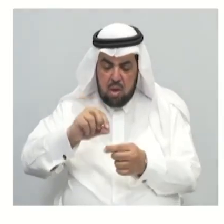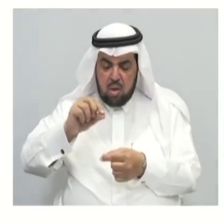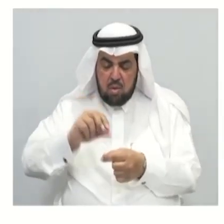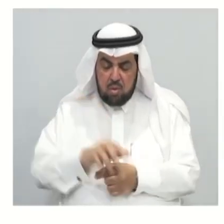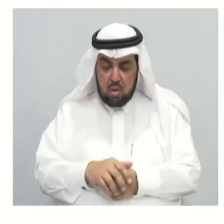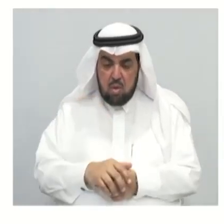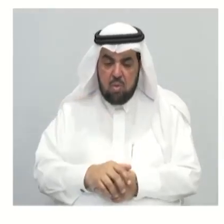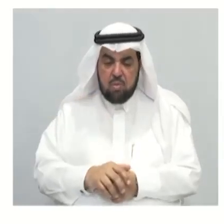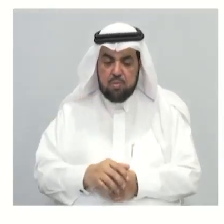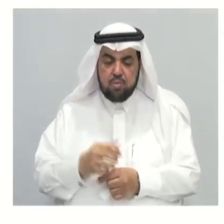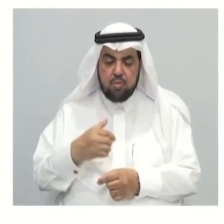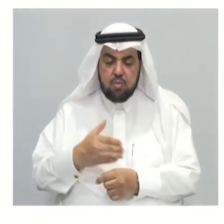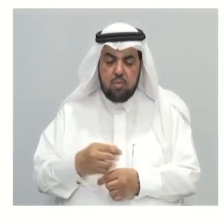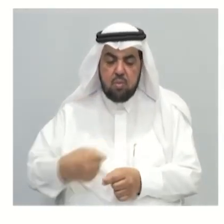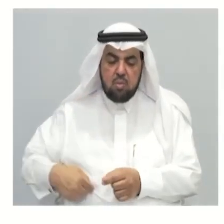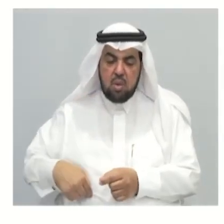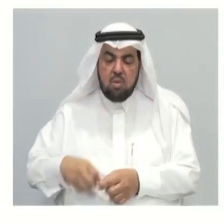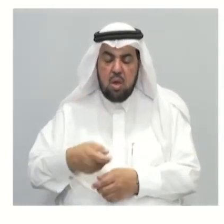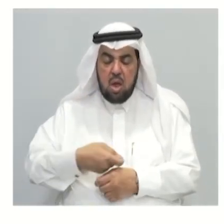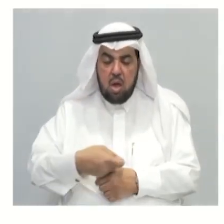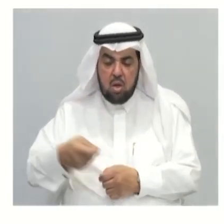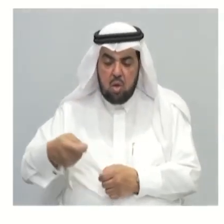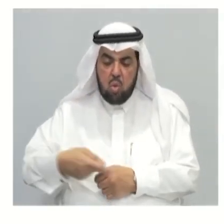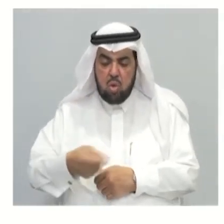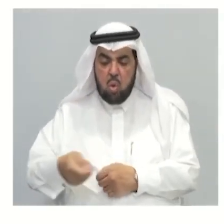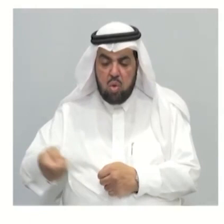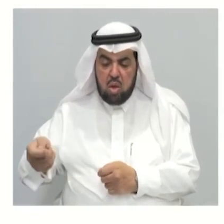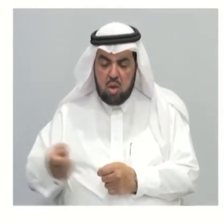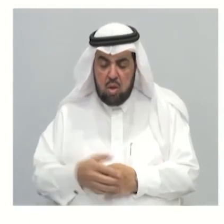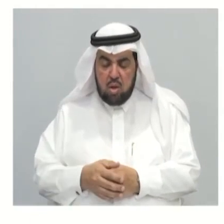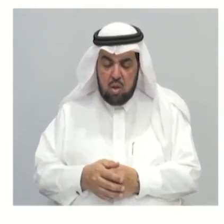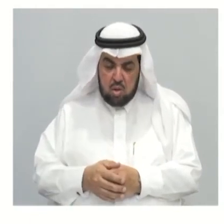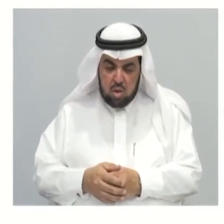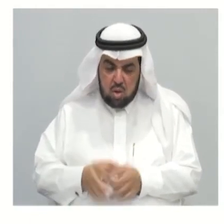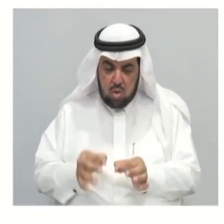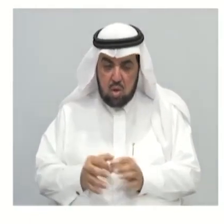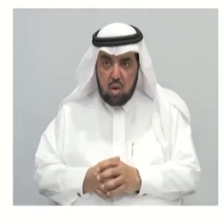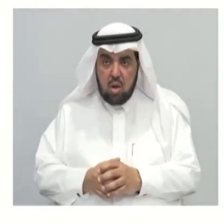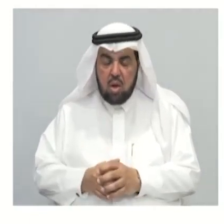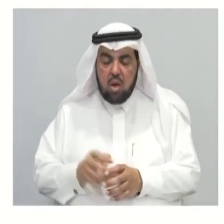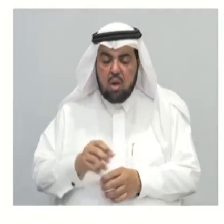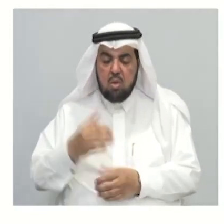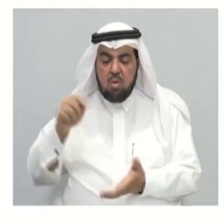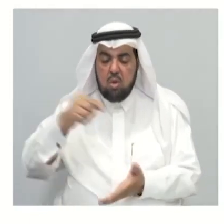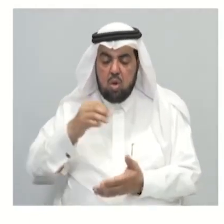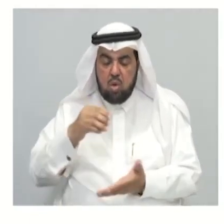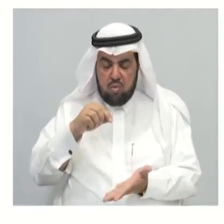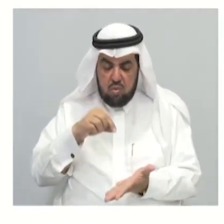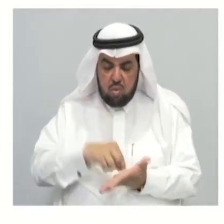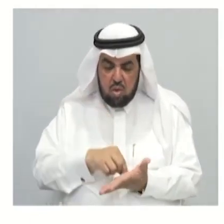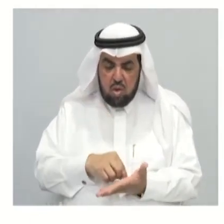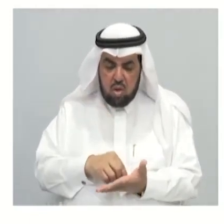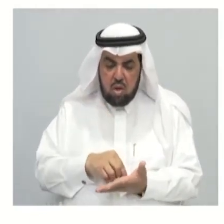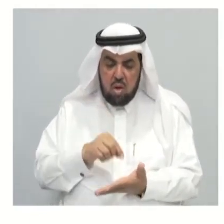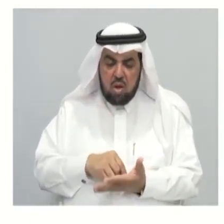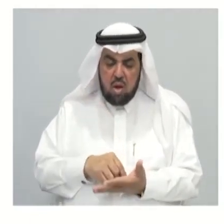المنتصف ثم في في عمليه التوزيع ايضا نؤكد على التوزيع في المنتصف ثم في عمليه